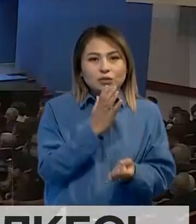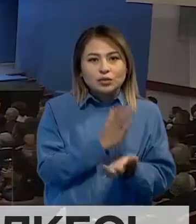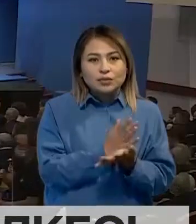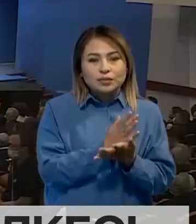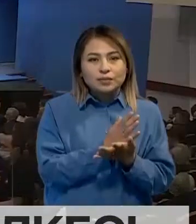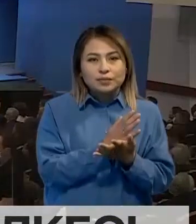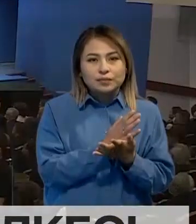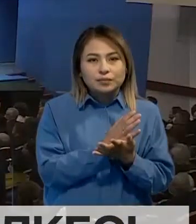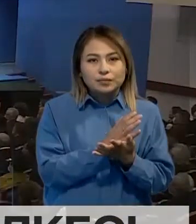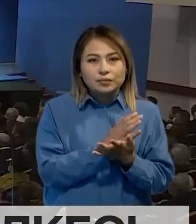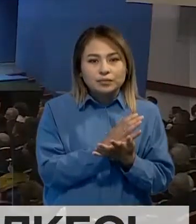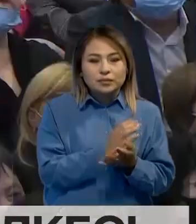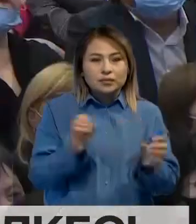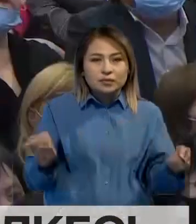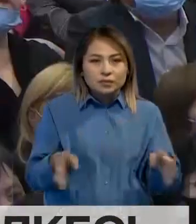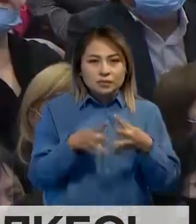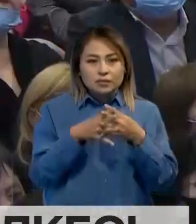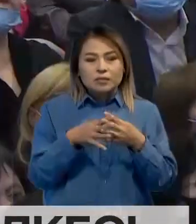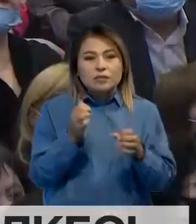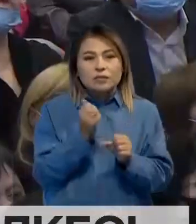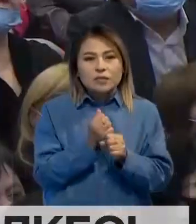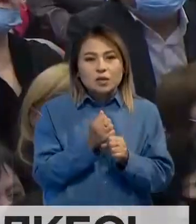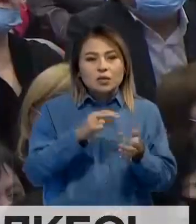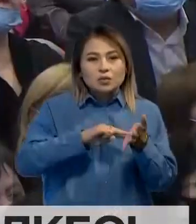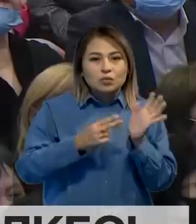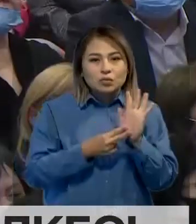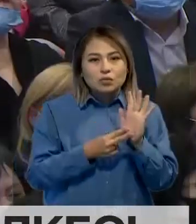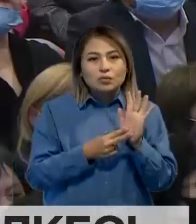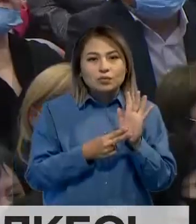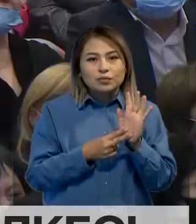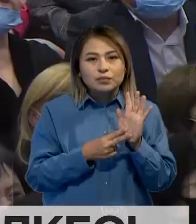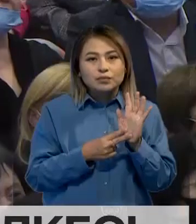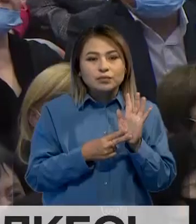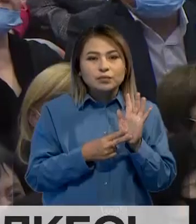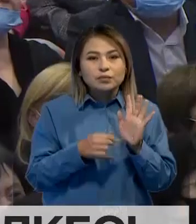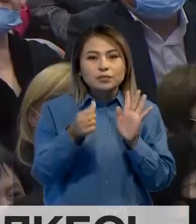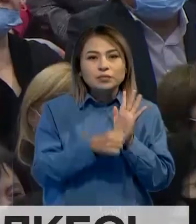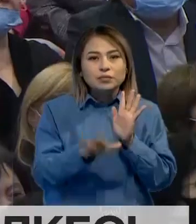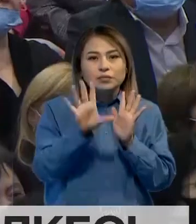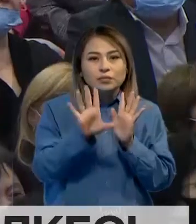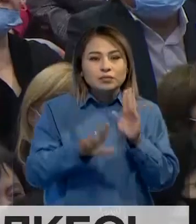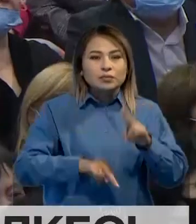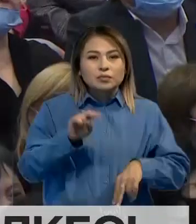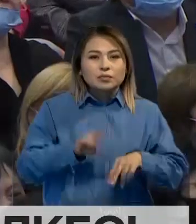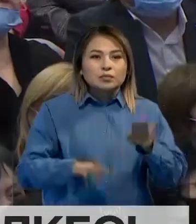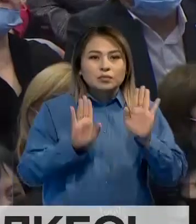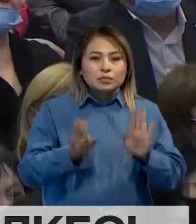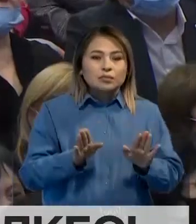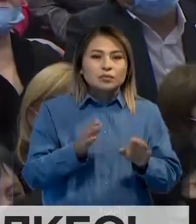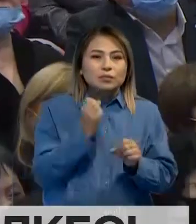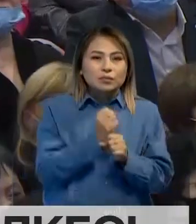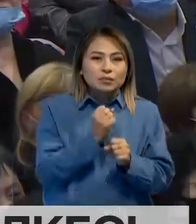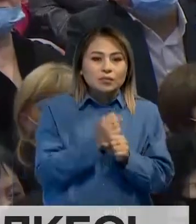Ауылдық денсаулық сақтауды жаңғырту ұлттық жобасы аясында аймақта 65 нысан салынады.